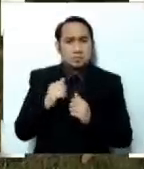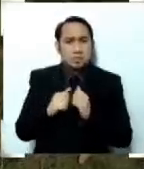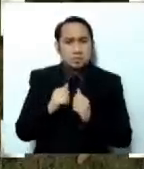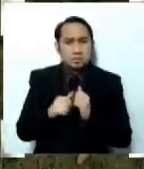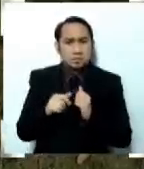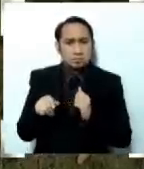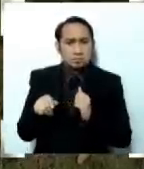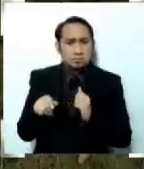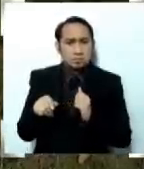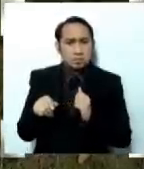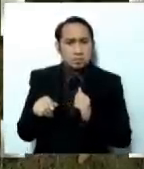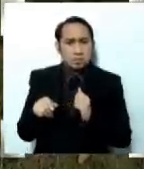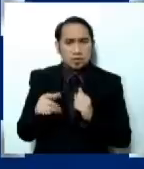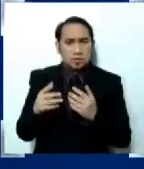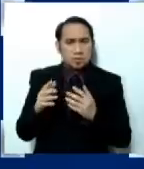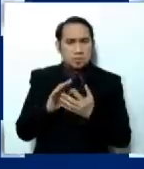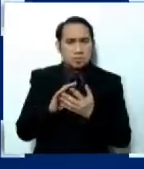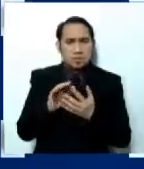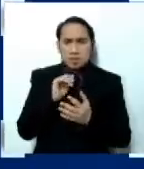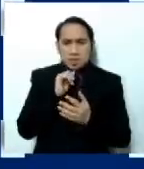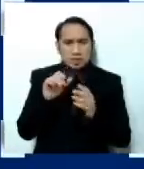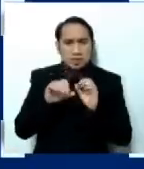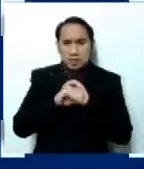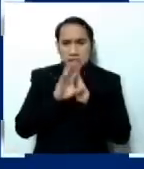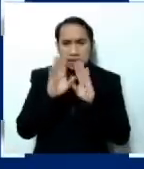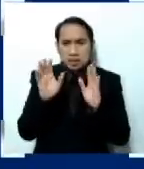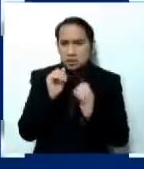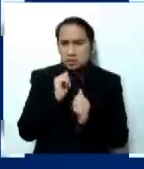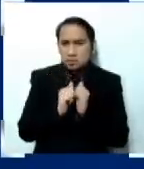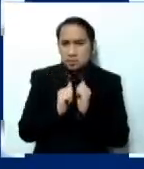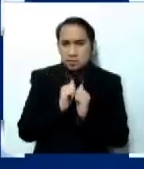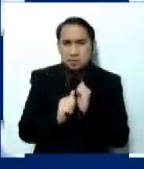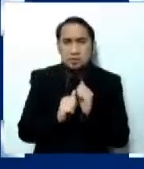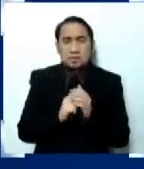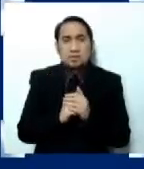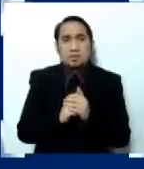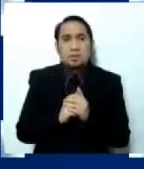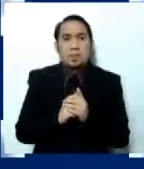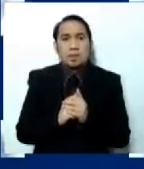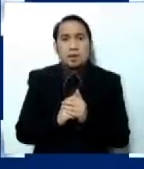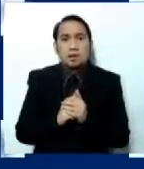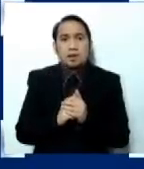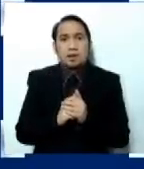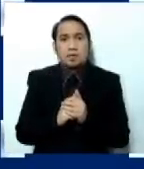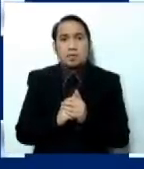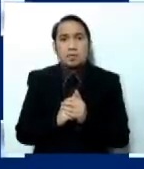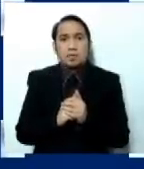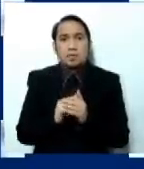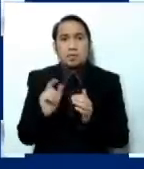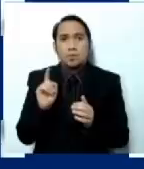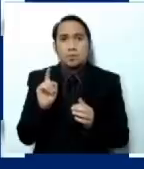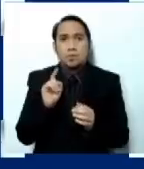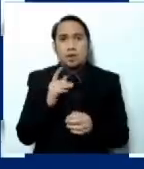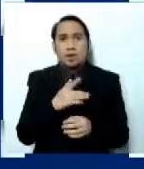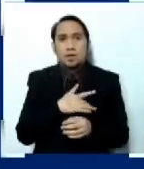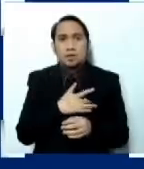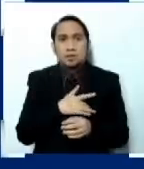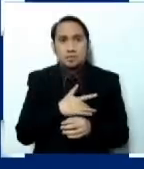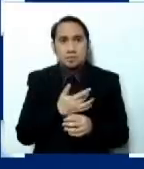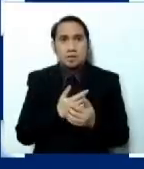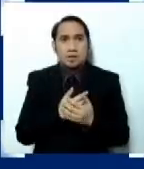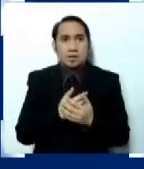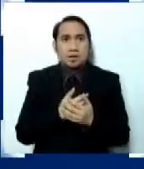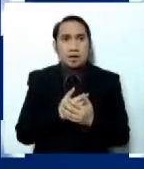masyado raw malabo ang kahulugan. What I hear about is that the phrase provoke